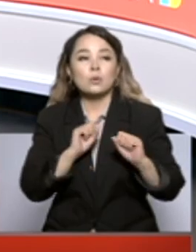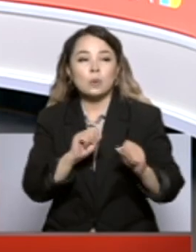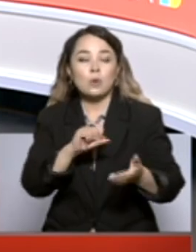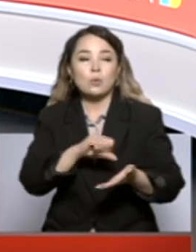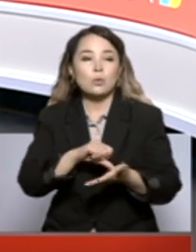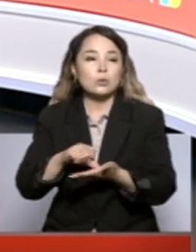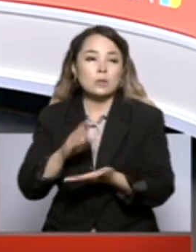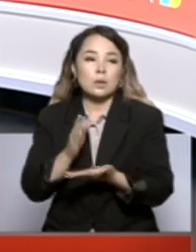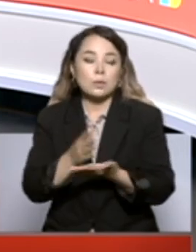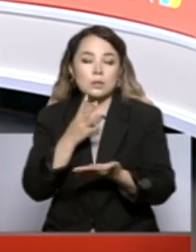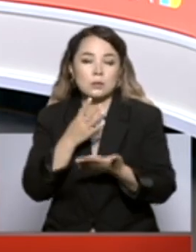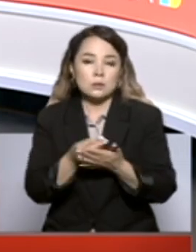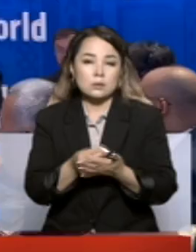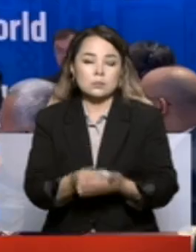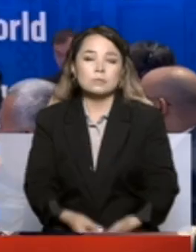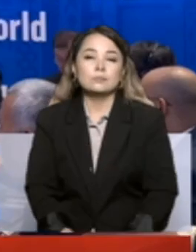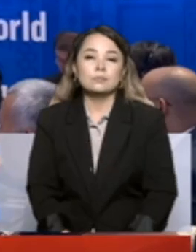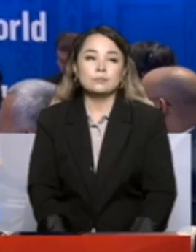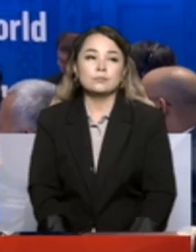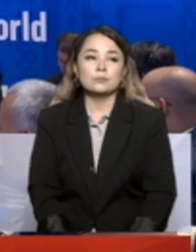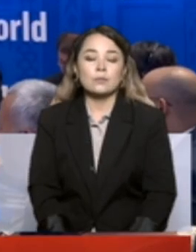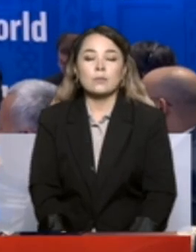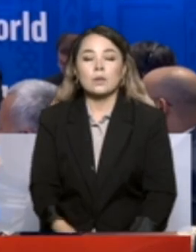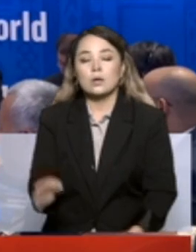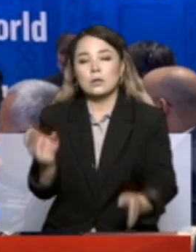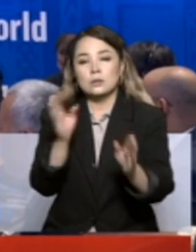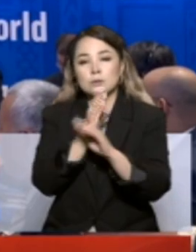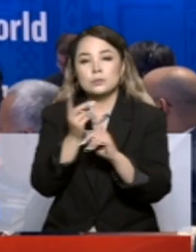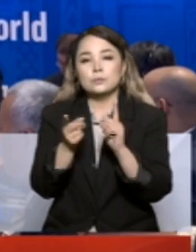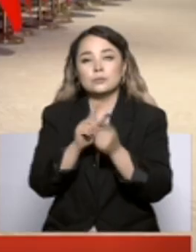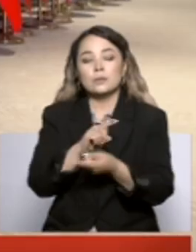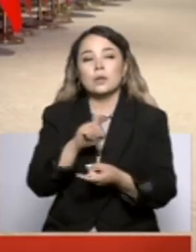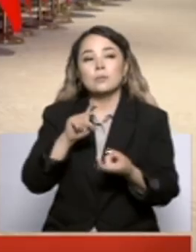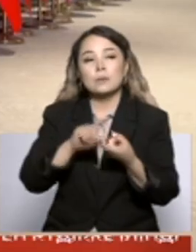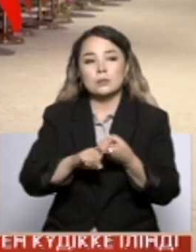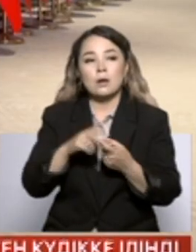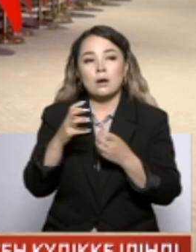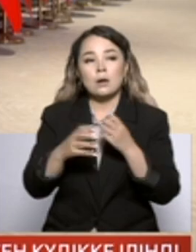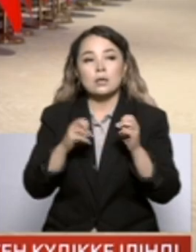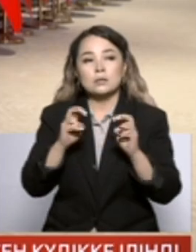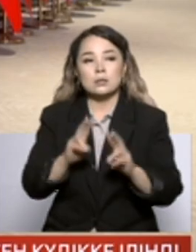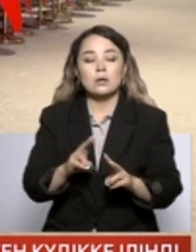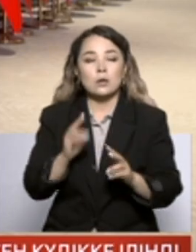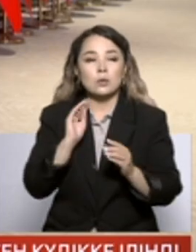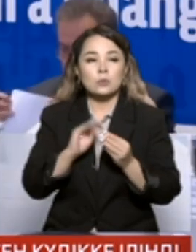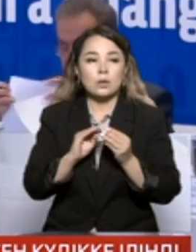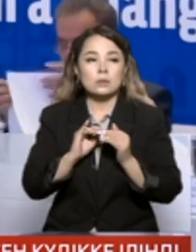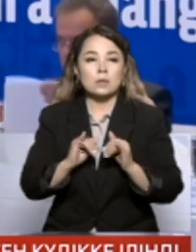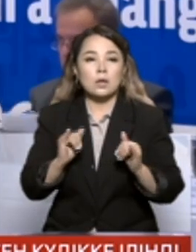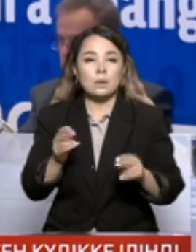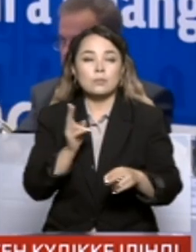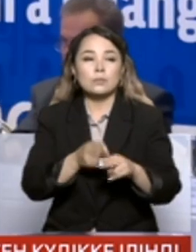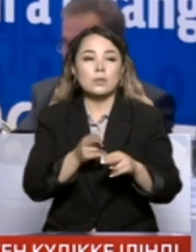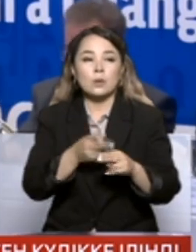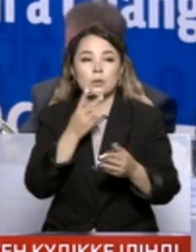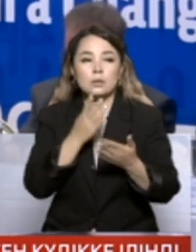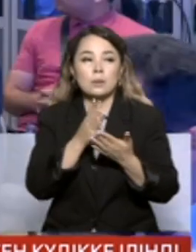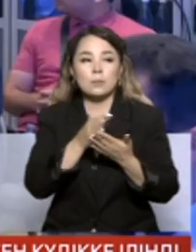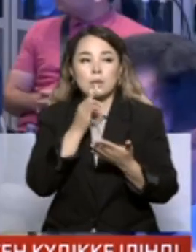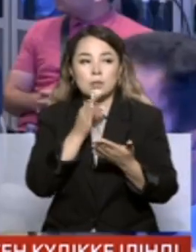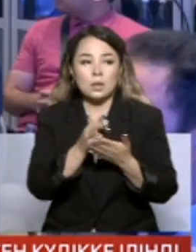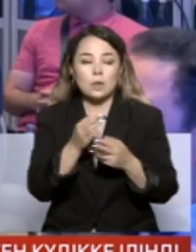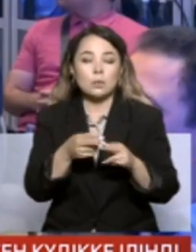өкілдер қатысты. Жаһандық климаттың өзгеруіне байланысты әлем елдерінің тұрақты дамуына кедергі келтіруі ықтимал жайттер